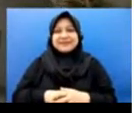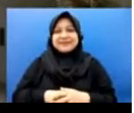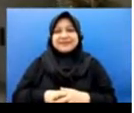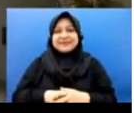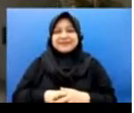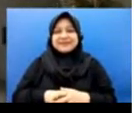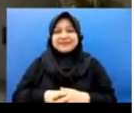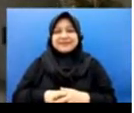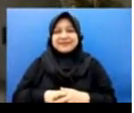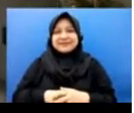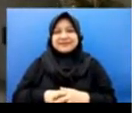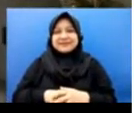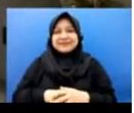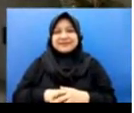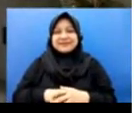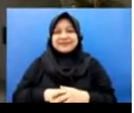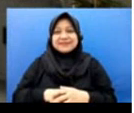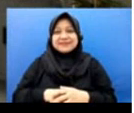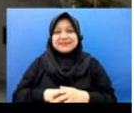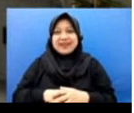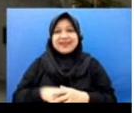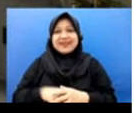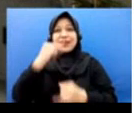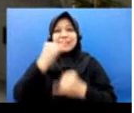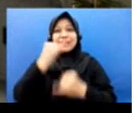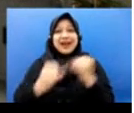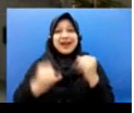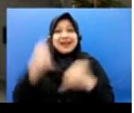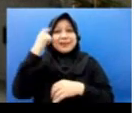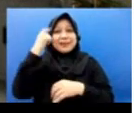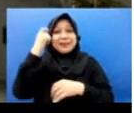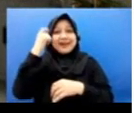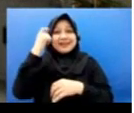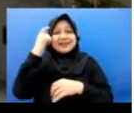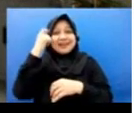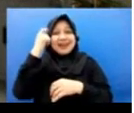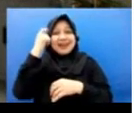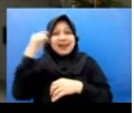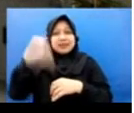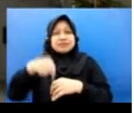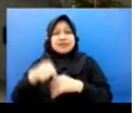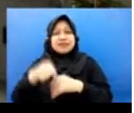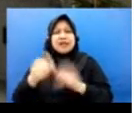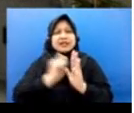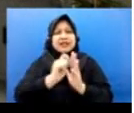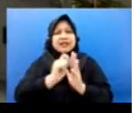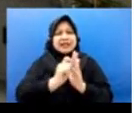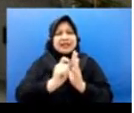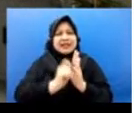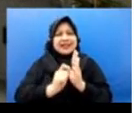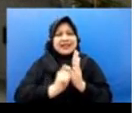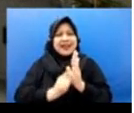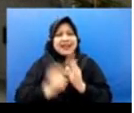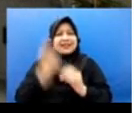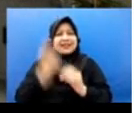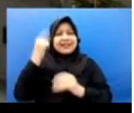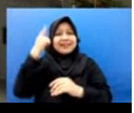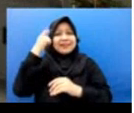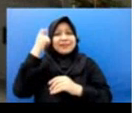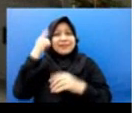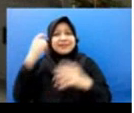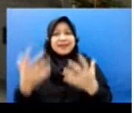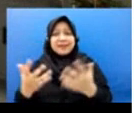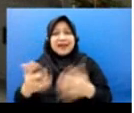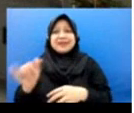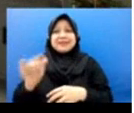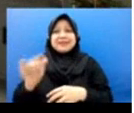Dan Ibu, di akhir pelajaran ini saya selalu punya banyak catatan mengenai pelajarannya. Seperti yang tadi kita pelajari ya, saya